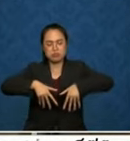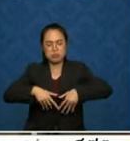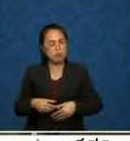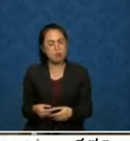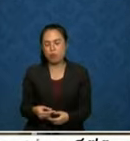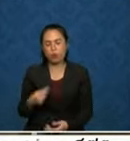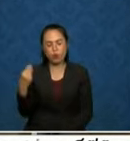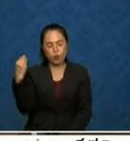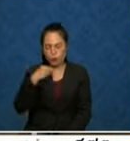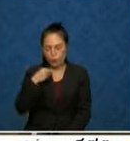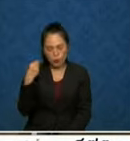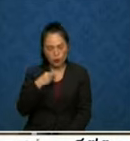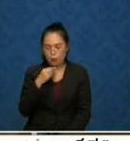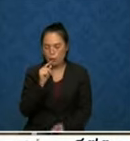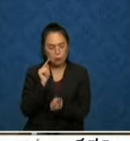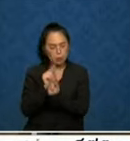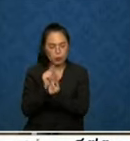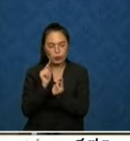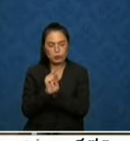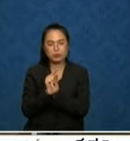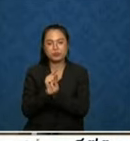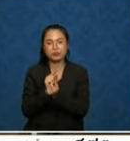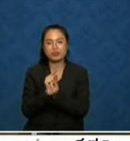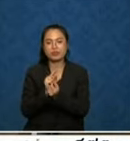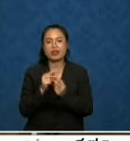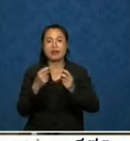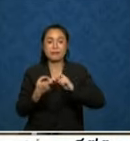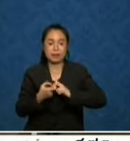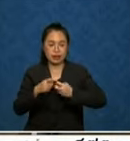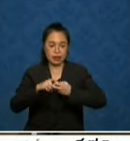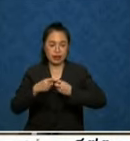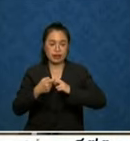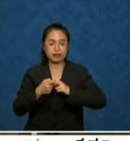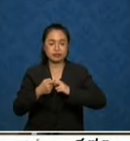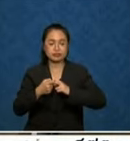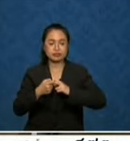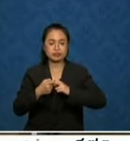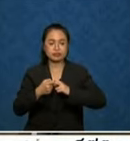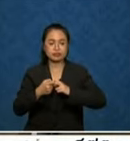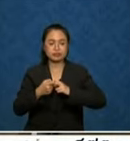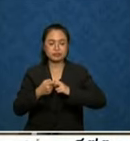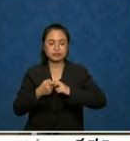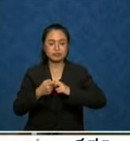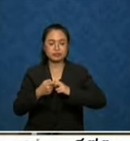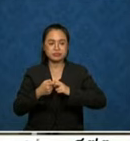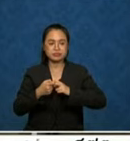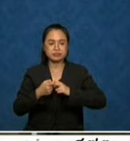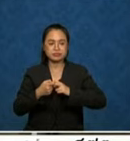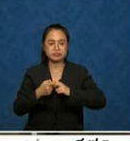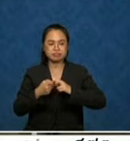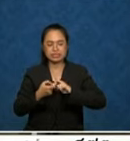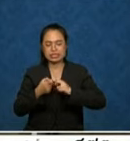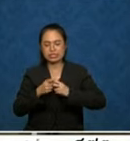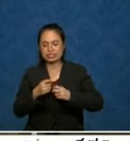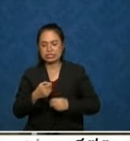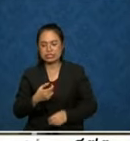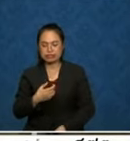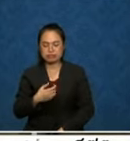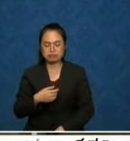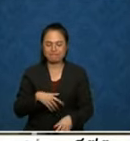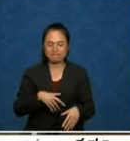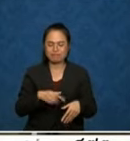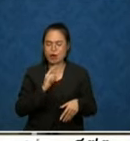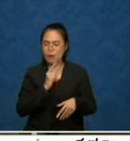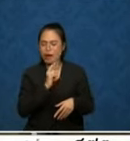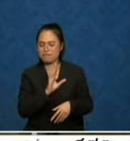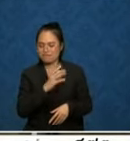วันเพราะปัญหาของความไม่อยากว่าพี่น้องประชาชนว่